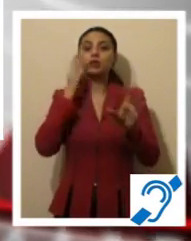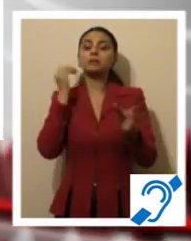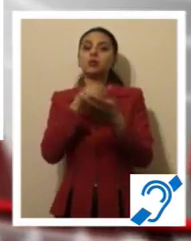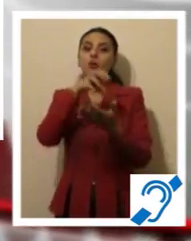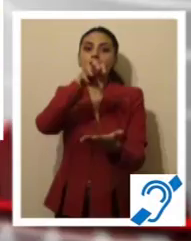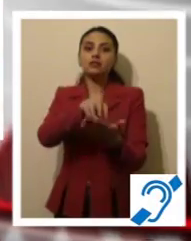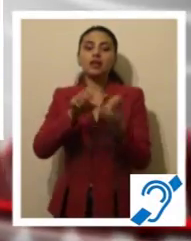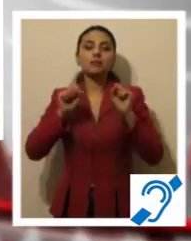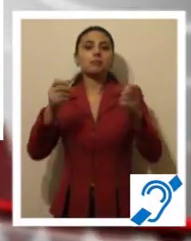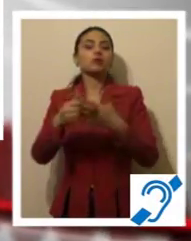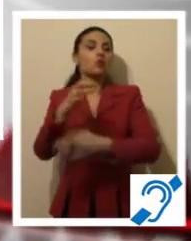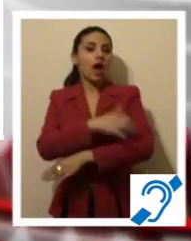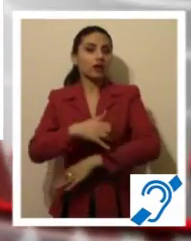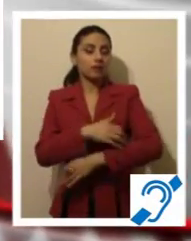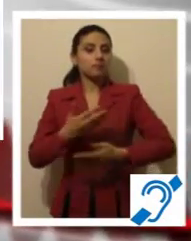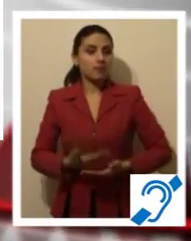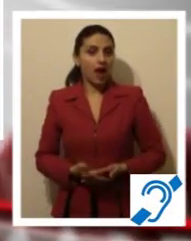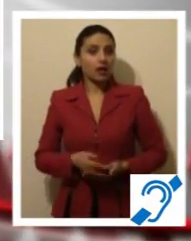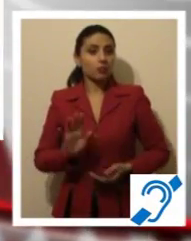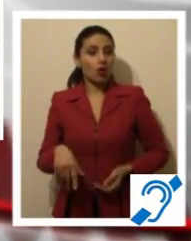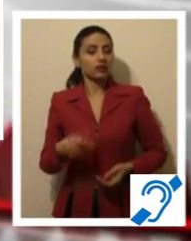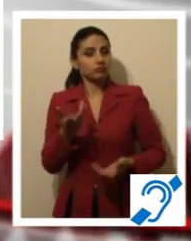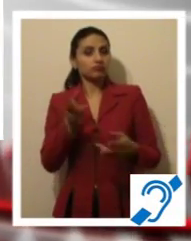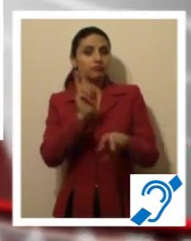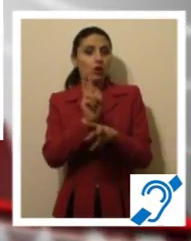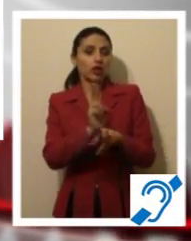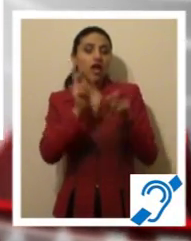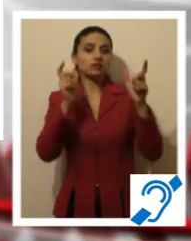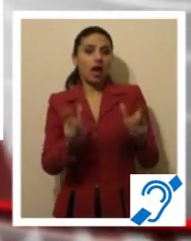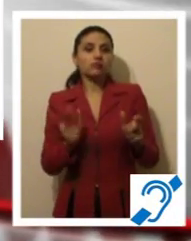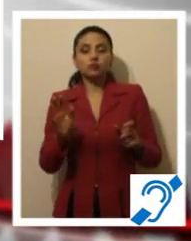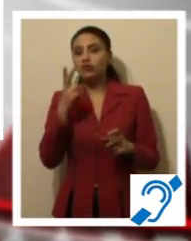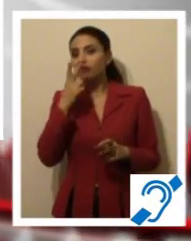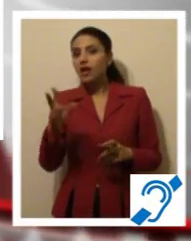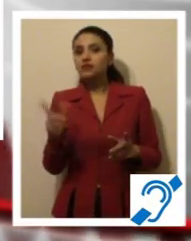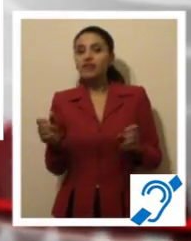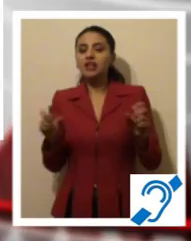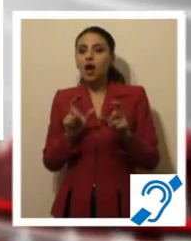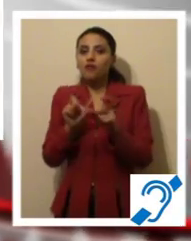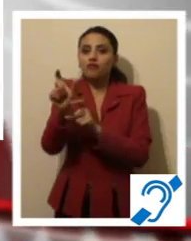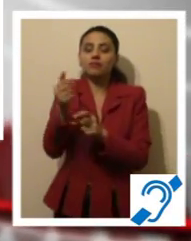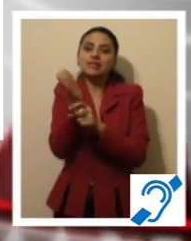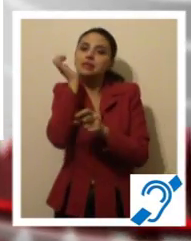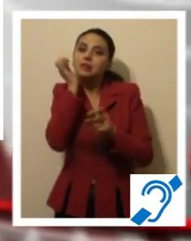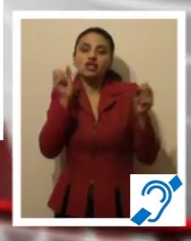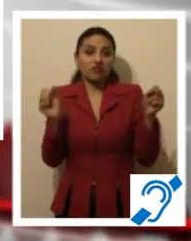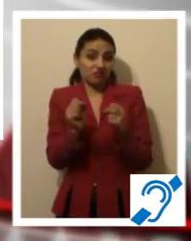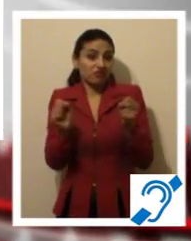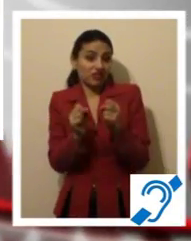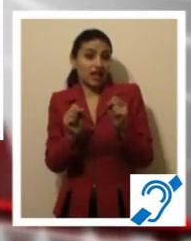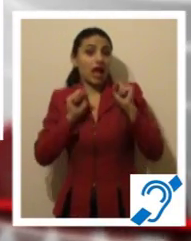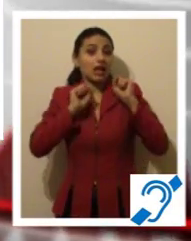adăpost corespunzător pentru animale, care să poată oferi protecție față de acțiunea directă a frigului și a zăpezii, asigurarea